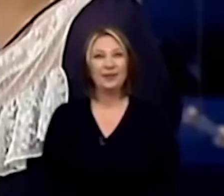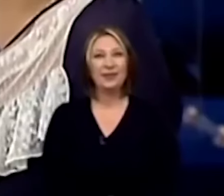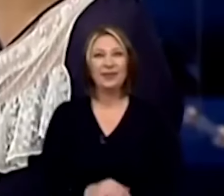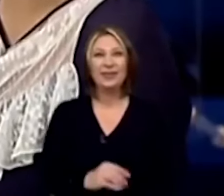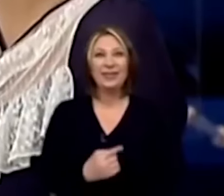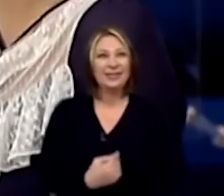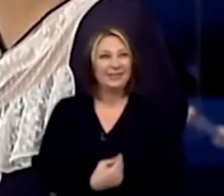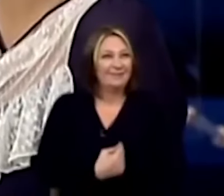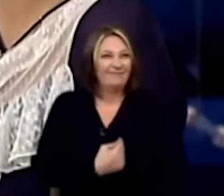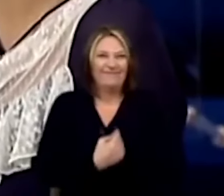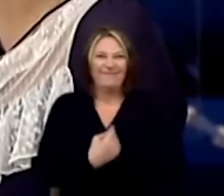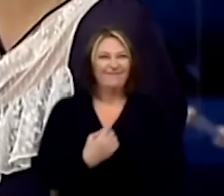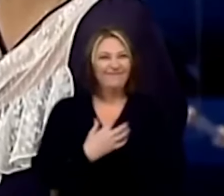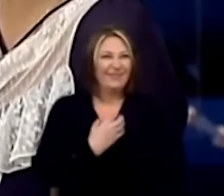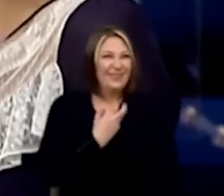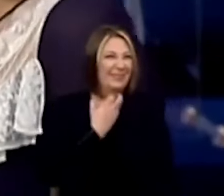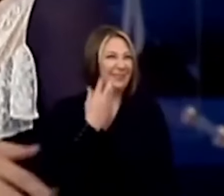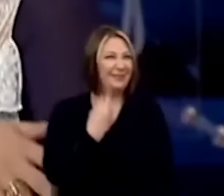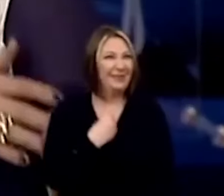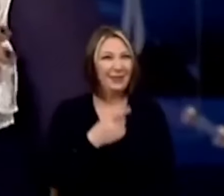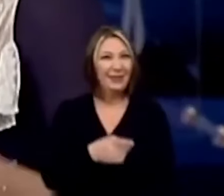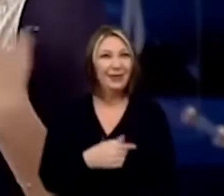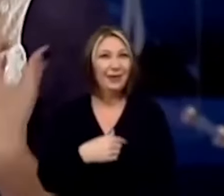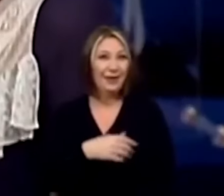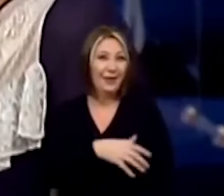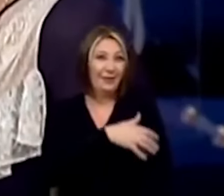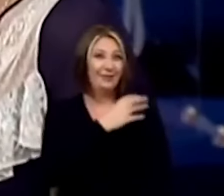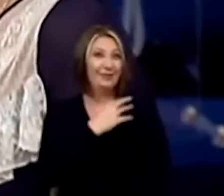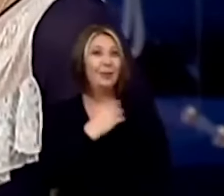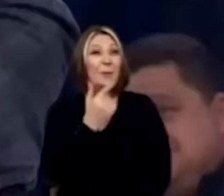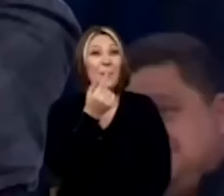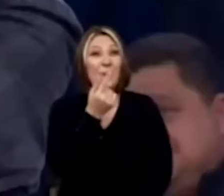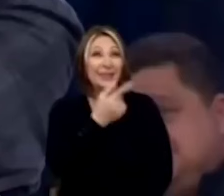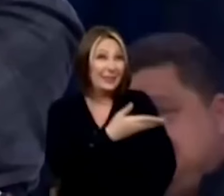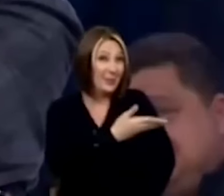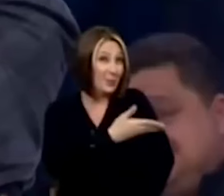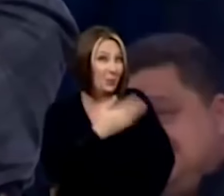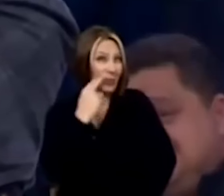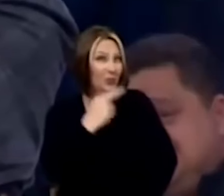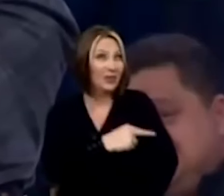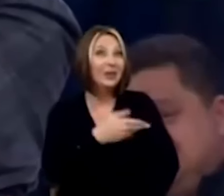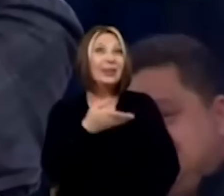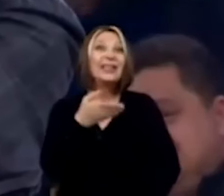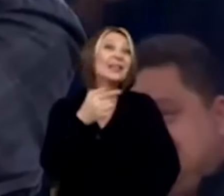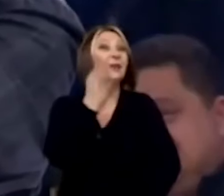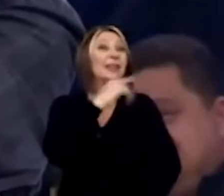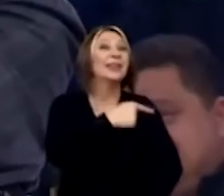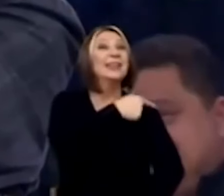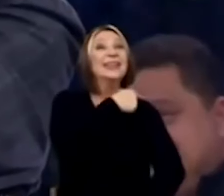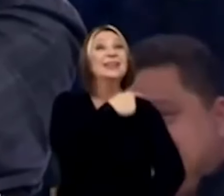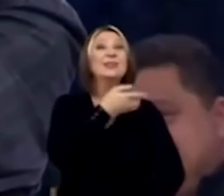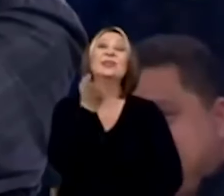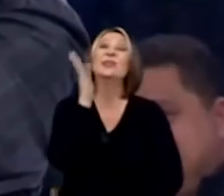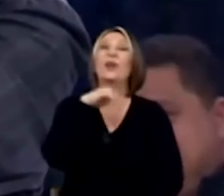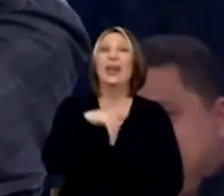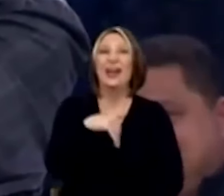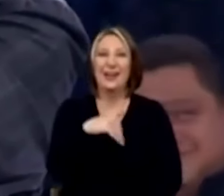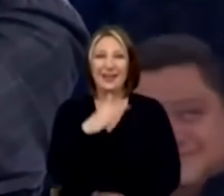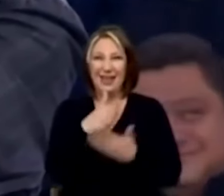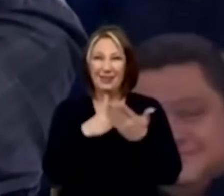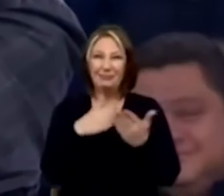İç gıcıklayıcı. Öyle mi? İç gıcıklayıcı. Keşke hakika. Bence bir şey yani olsun. Birazını gösteriyor. Gerisi sonra. Evet,